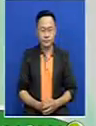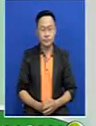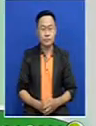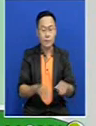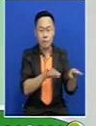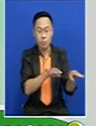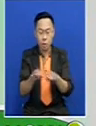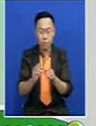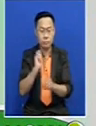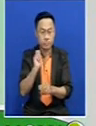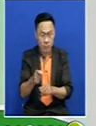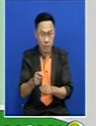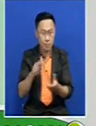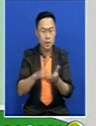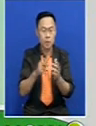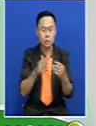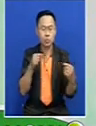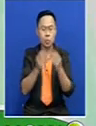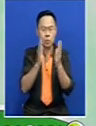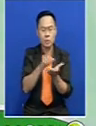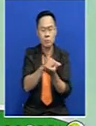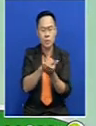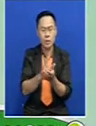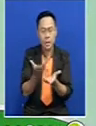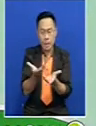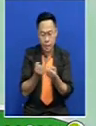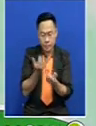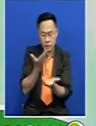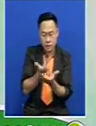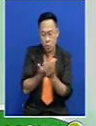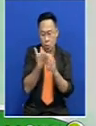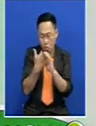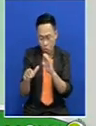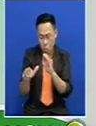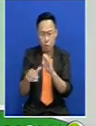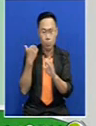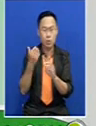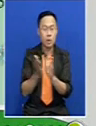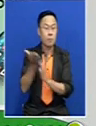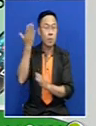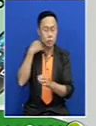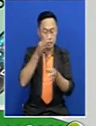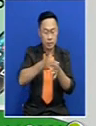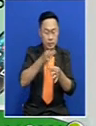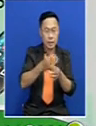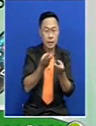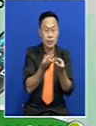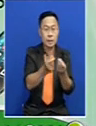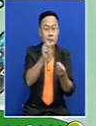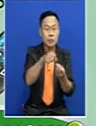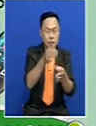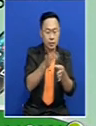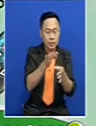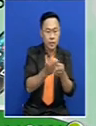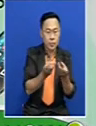พร้อมเพย์อธิบายง่ายๆได้ว่าเหมาะกับคนที่ใช้บริการรับหรือโอนเงินผ่านธนาคารที่เดิมใช้เลขที่บัญชีแต่ถ้าเป็นพร้อมเ